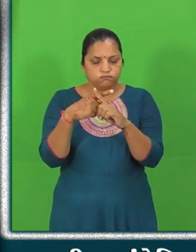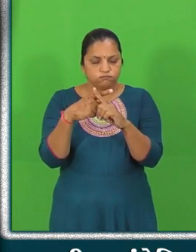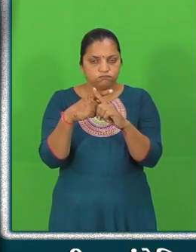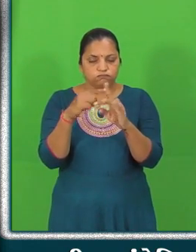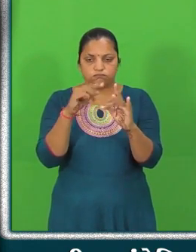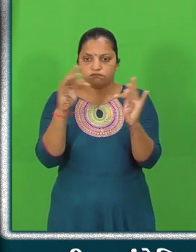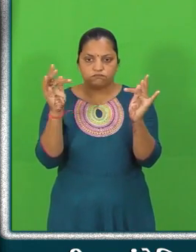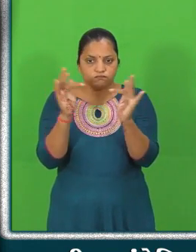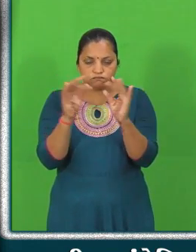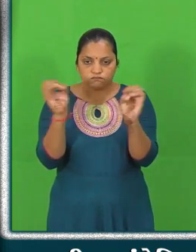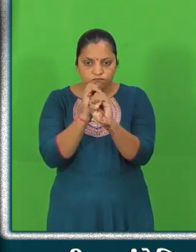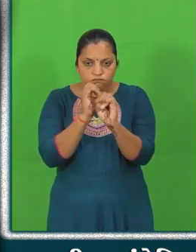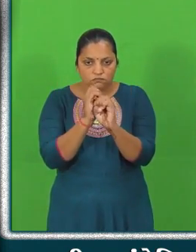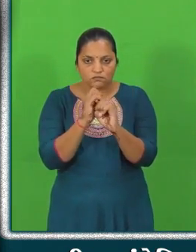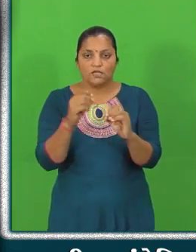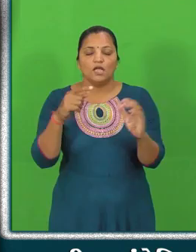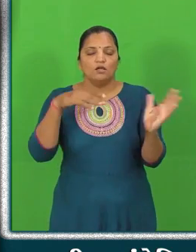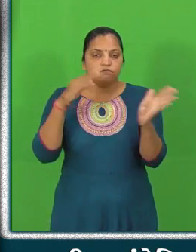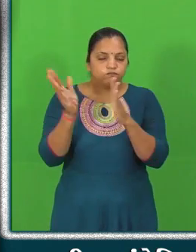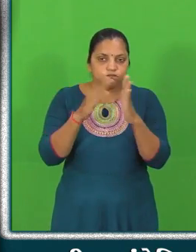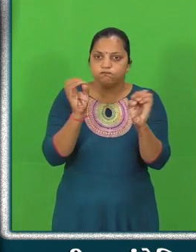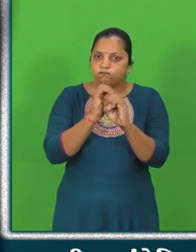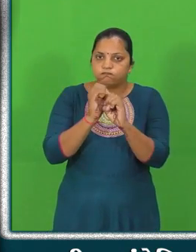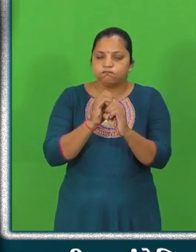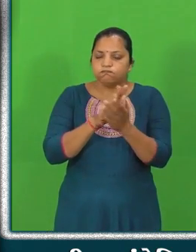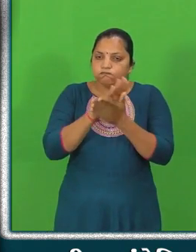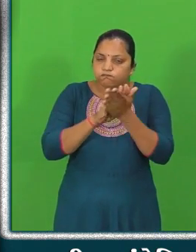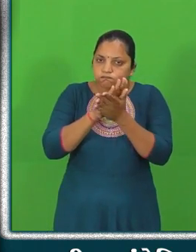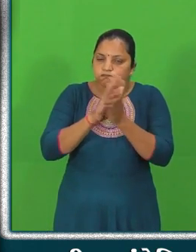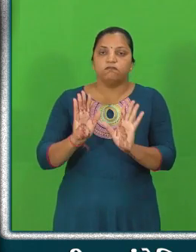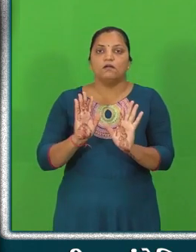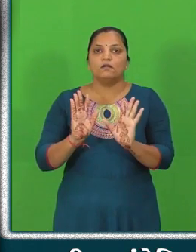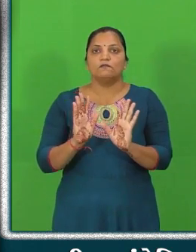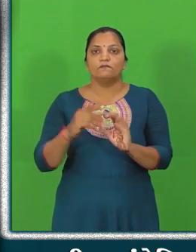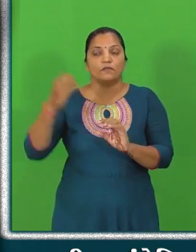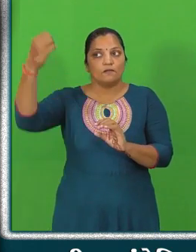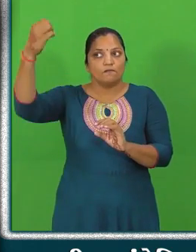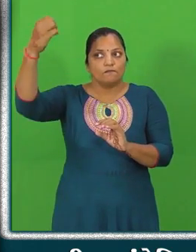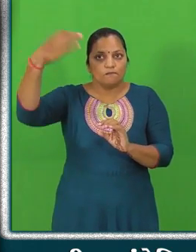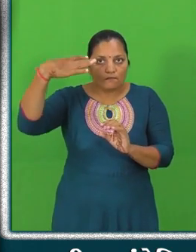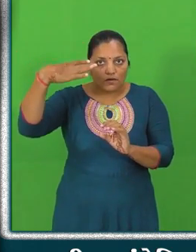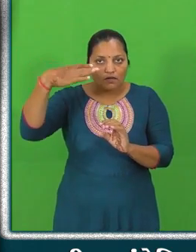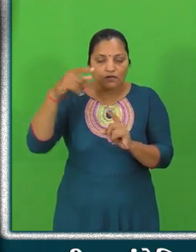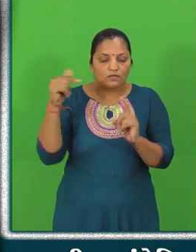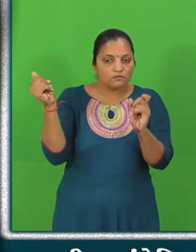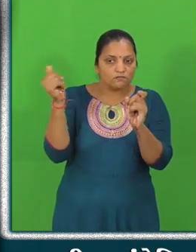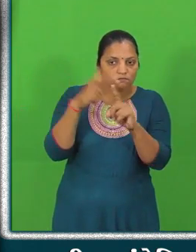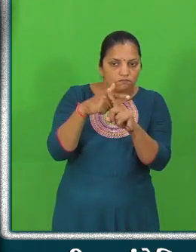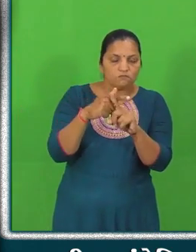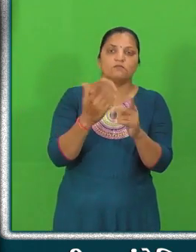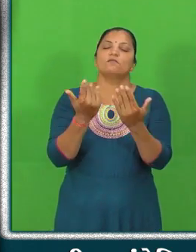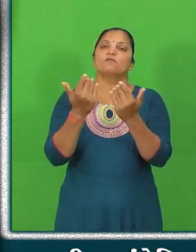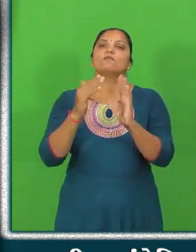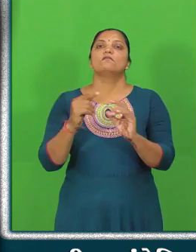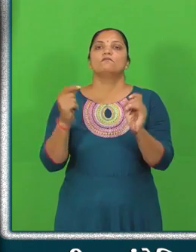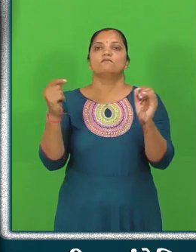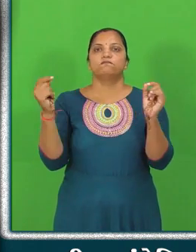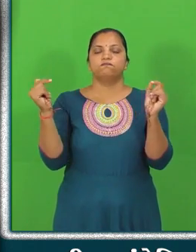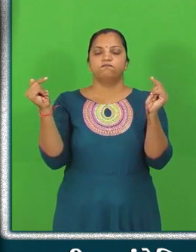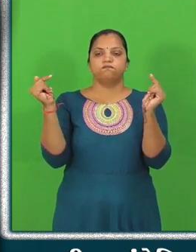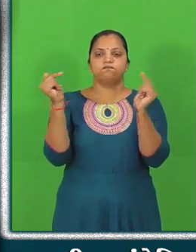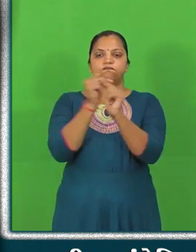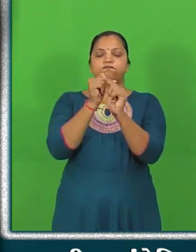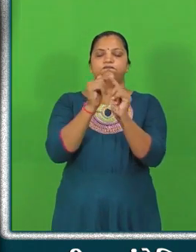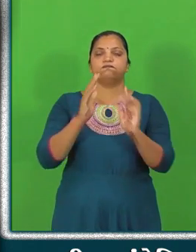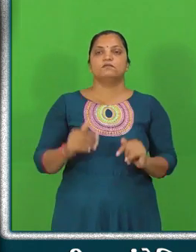કોઈ જ માધ્યમ ના જોઈએ, હવાનું માધ્યમ કે અન્ય કોઈ નહીં. શૂન્યાવકાશમાં પણ પ્રકાશ પ્રસાર થઈ શકે છે,